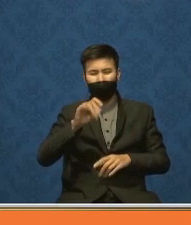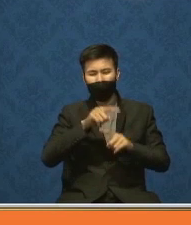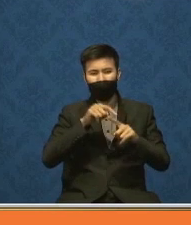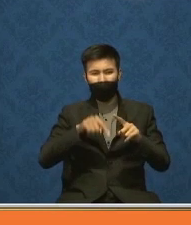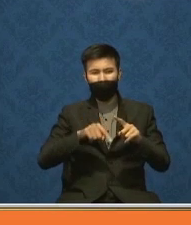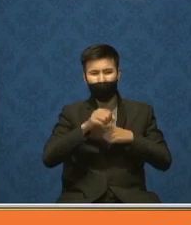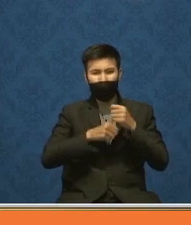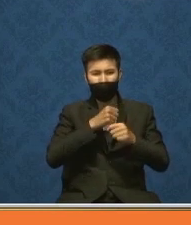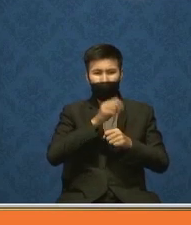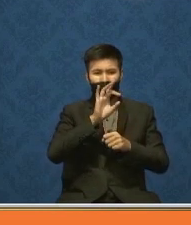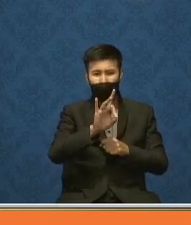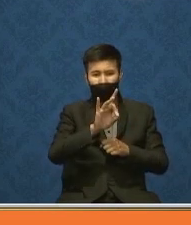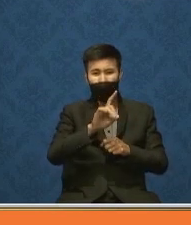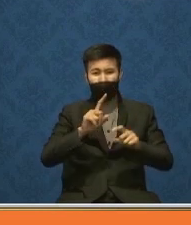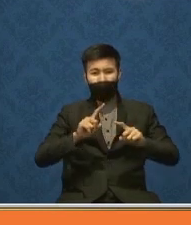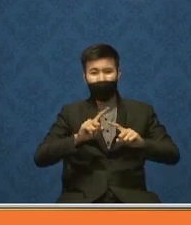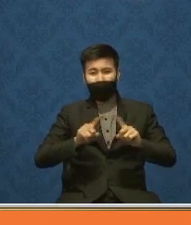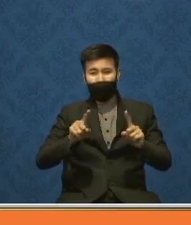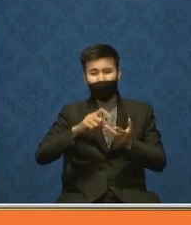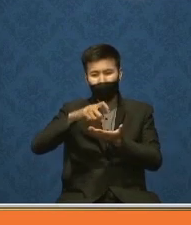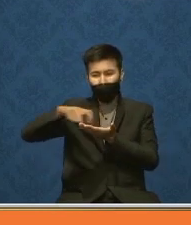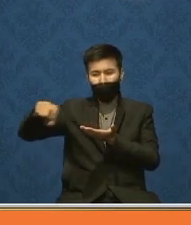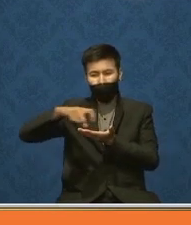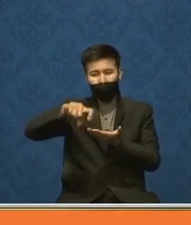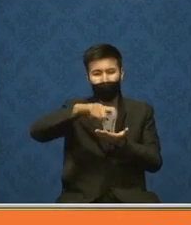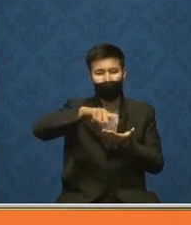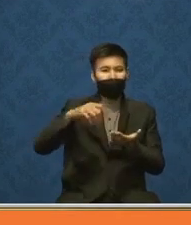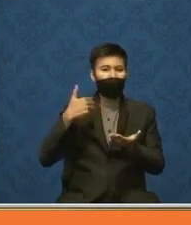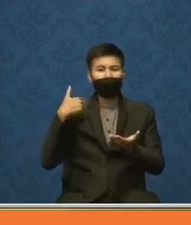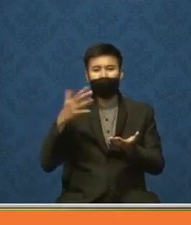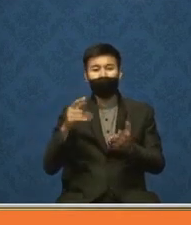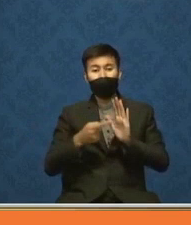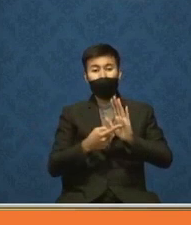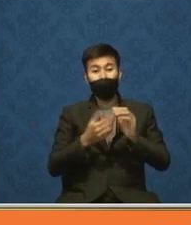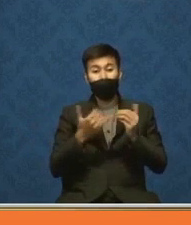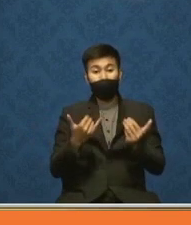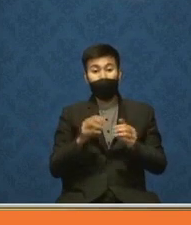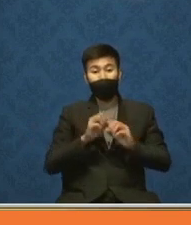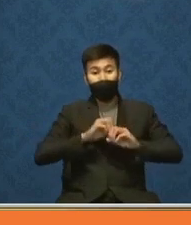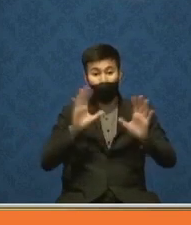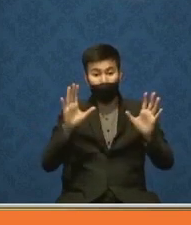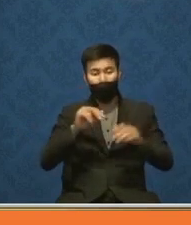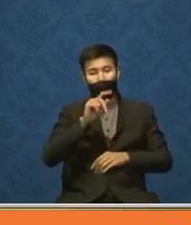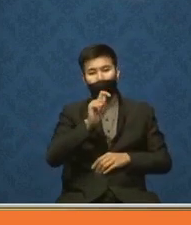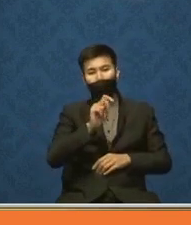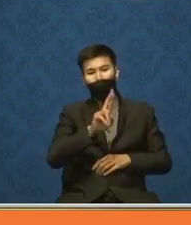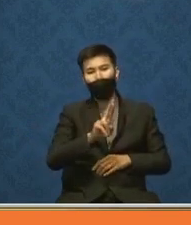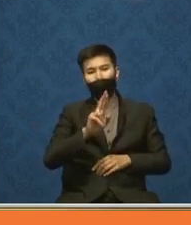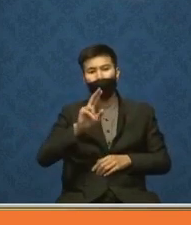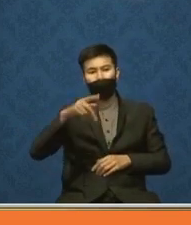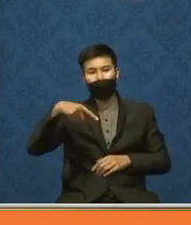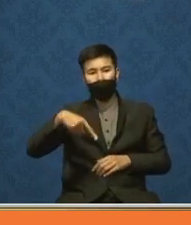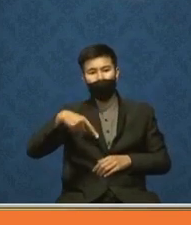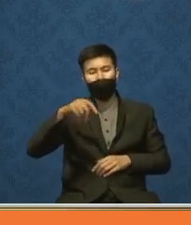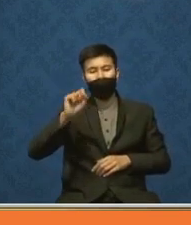ะครับคือถ่ายโอนภารกิจแต่ไม่ถ่ายโอนรายได้ให้ครับตัวอย่างปีนี้ก็ชัดเจนที่สุดครับก็คือประเด็นรพสต.ที่จะ